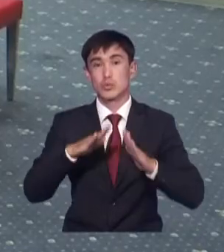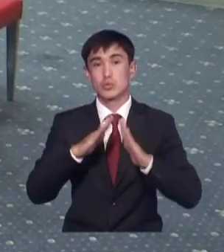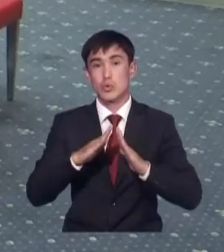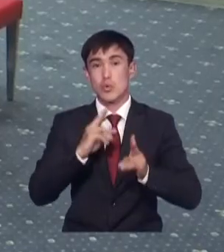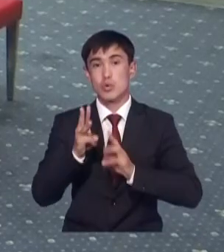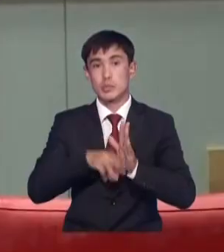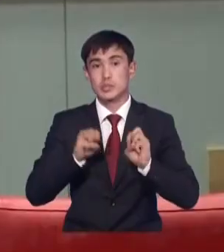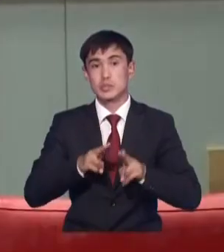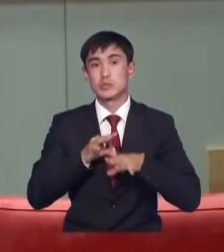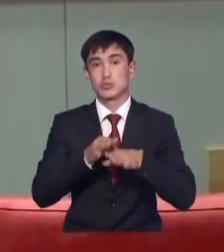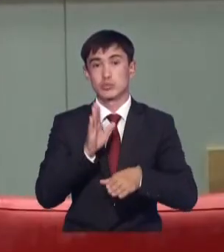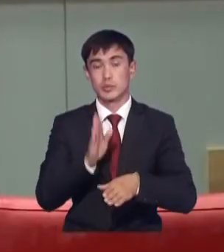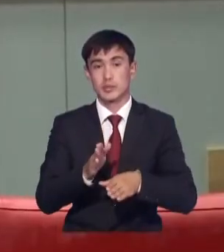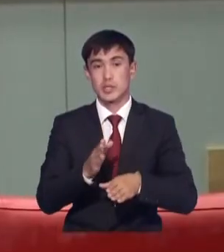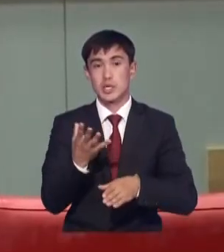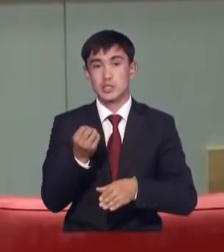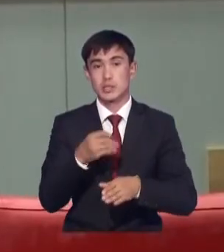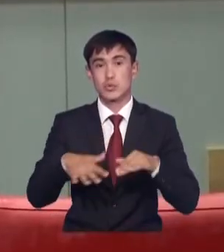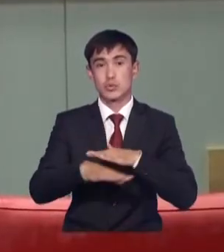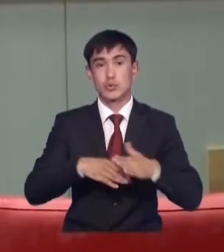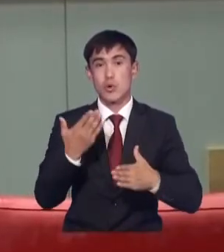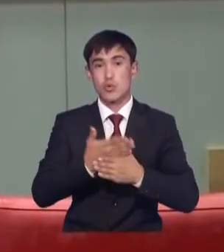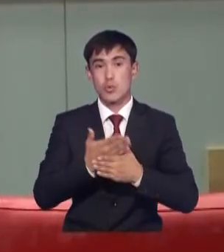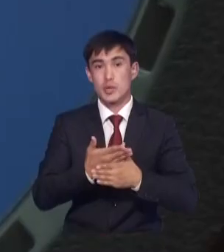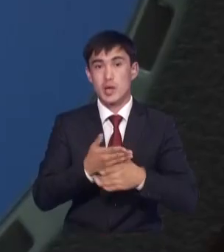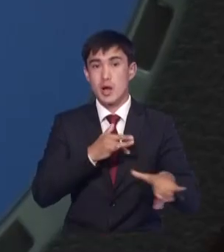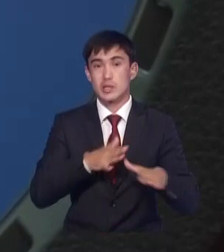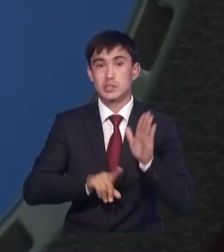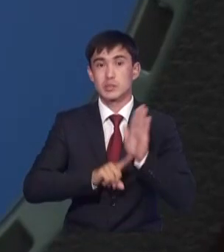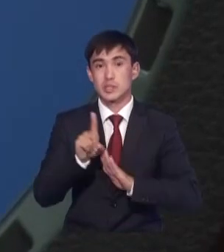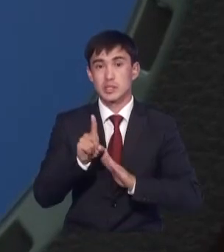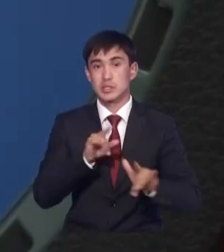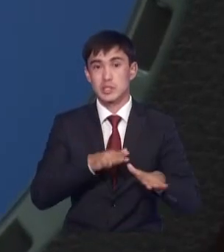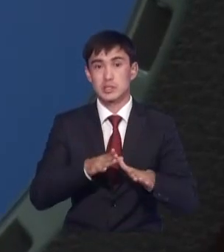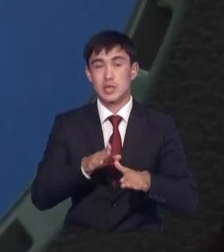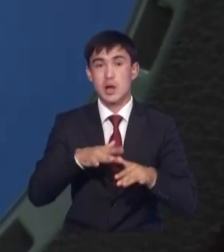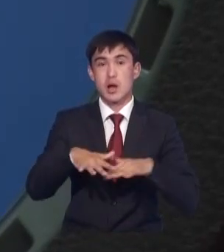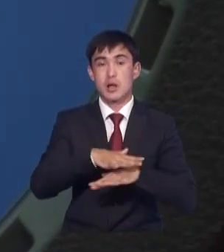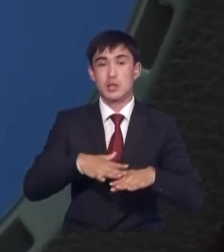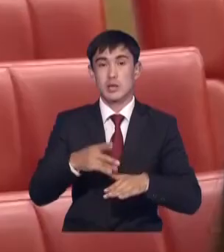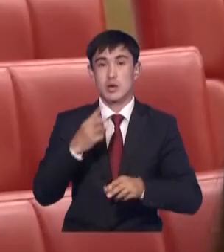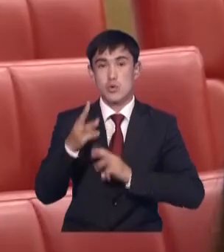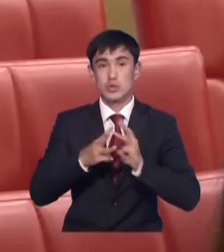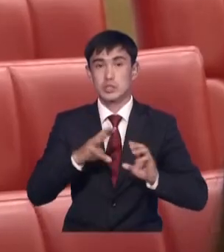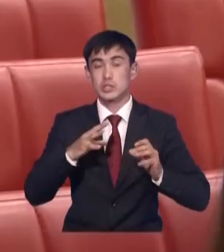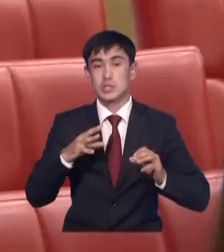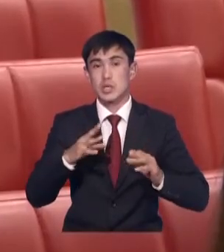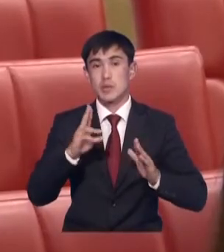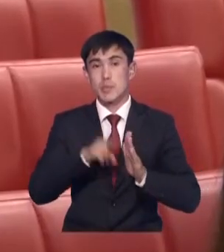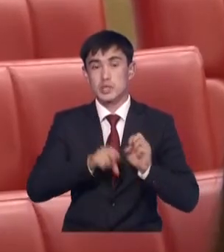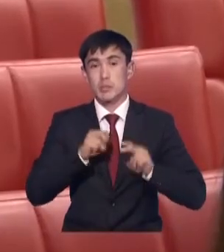өрт қауіпсіздігі айлығы өткізіледі. Сондай-ақ өңірде көмек қолы акциясы басталады. Шара аясында халыққа тілсіз жаудан сақтану